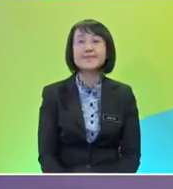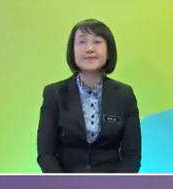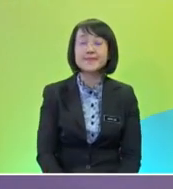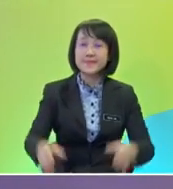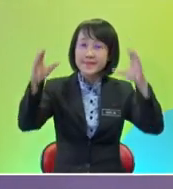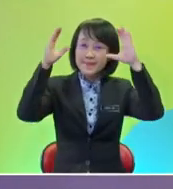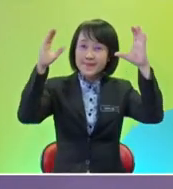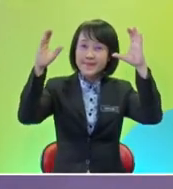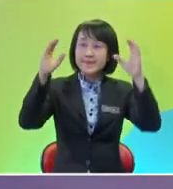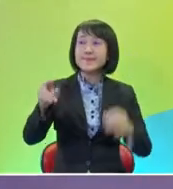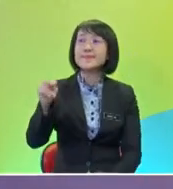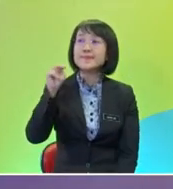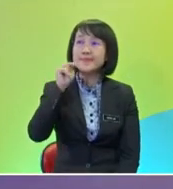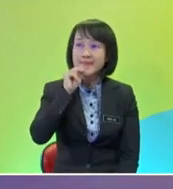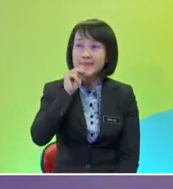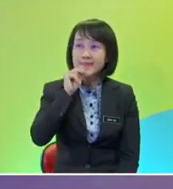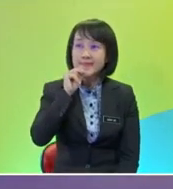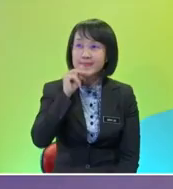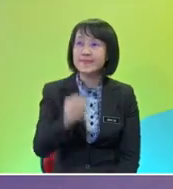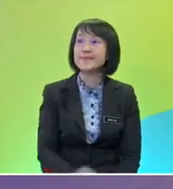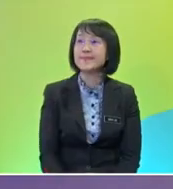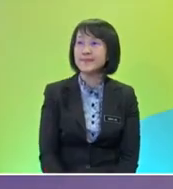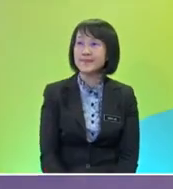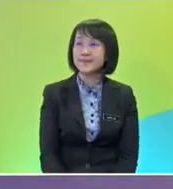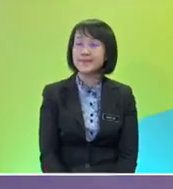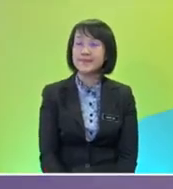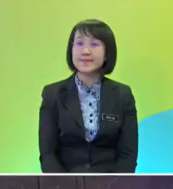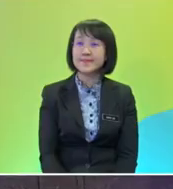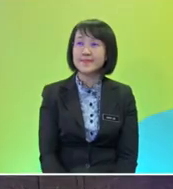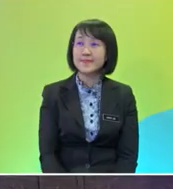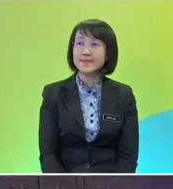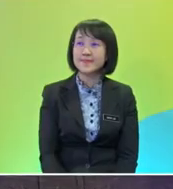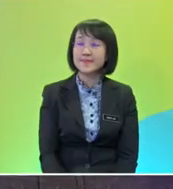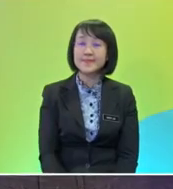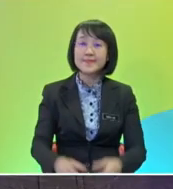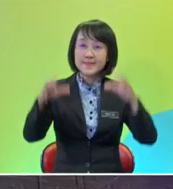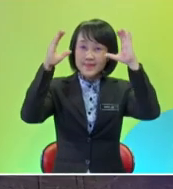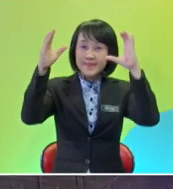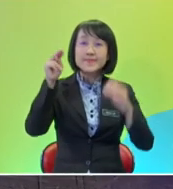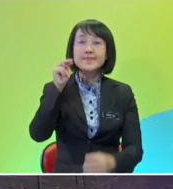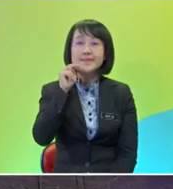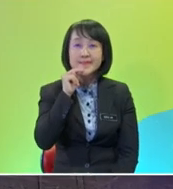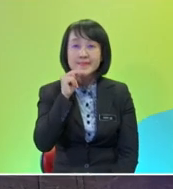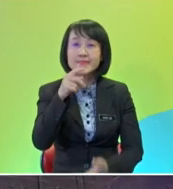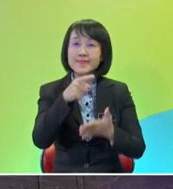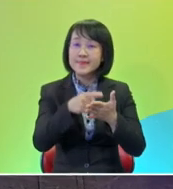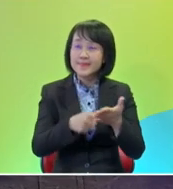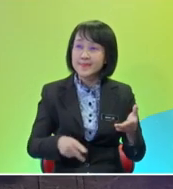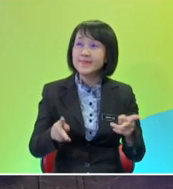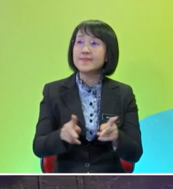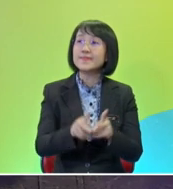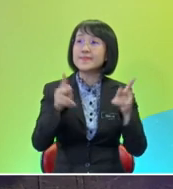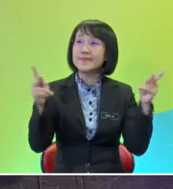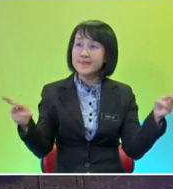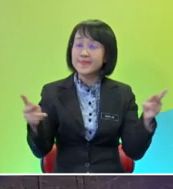Cikgu Nur Khairia Abdullah atau lebih mesra disapa Cikgu Nancy. Hai Cikgu Nancy, apa khabar? Khabar baik. Syafiqah, apa